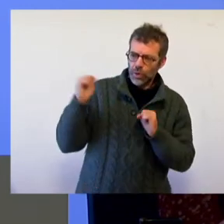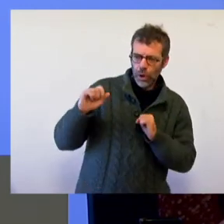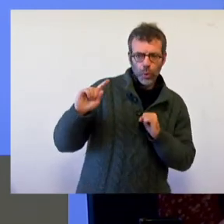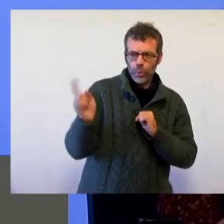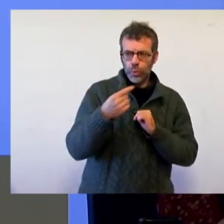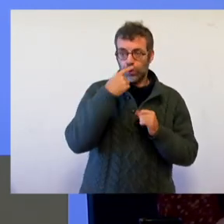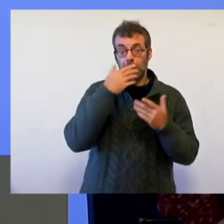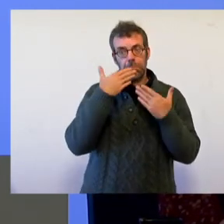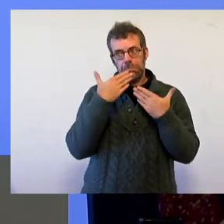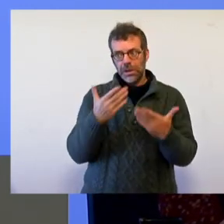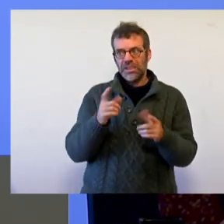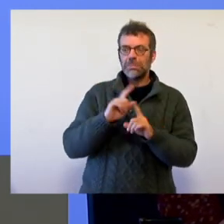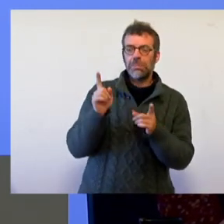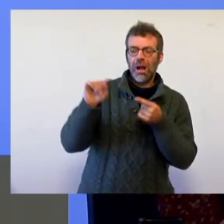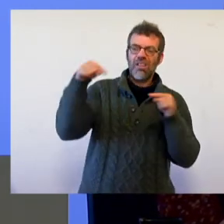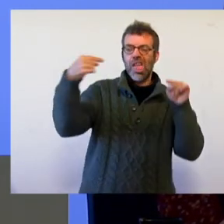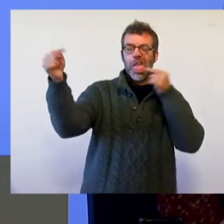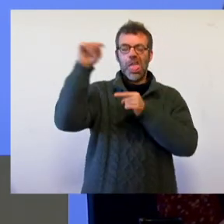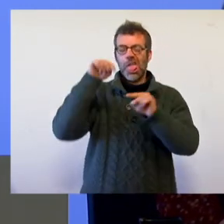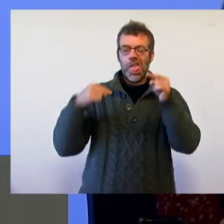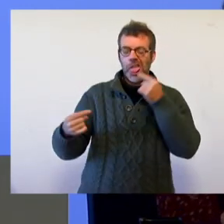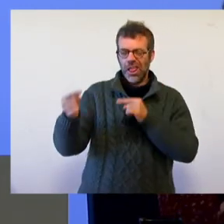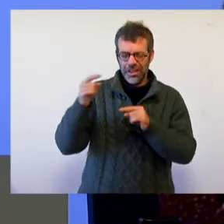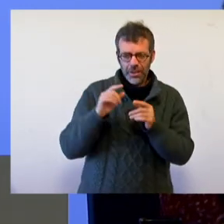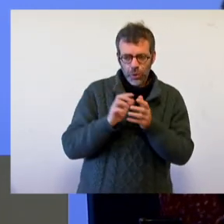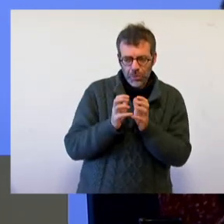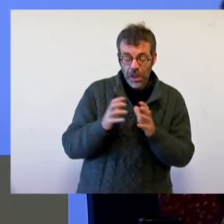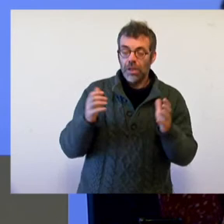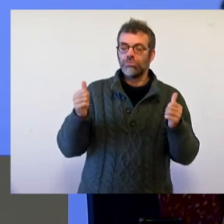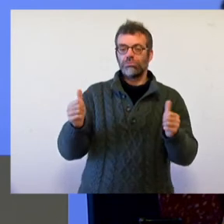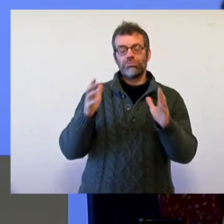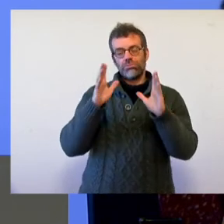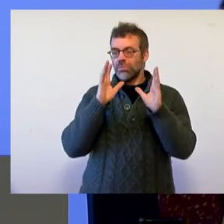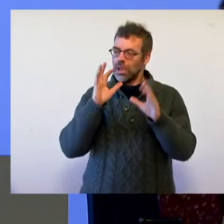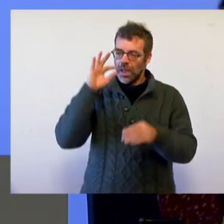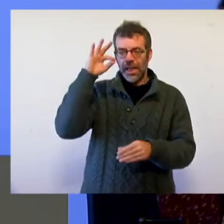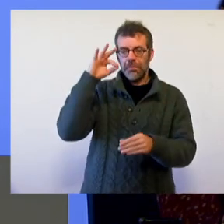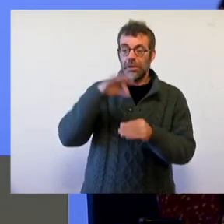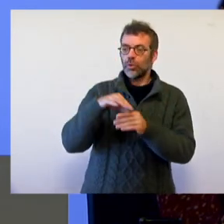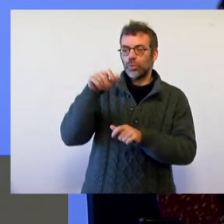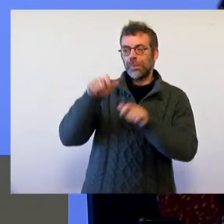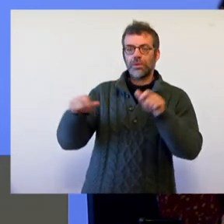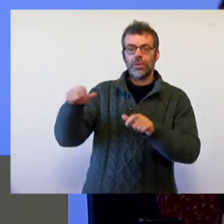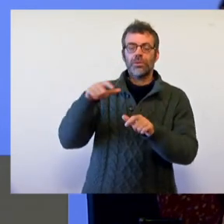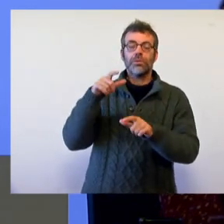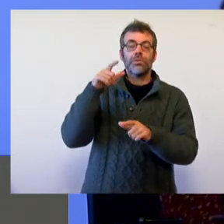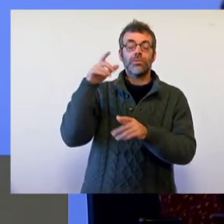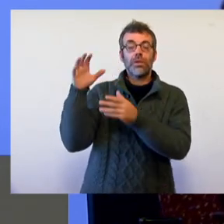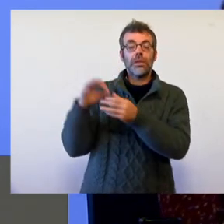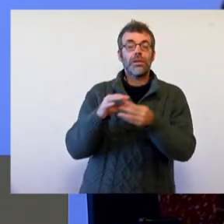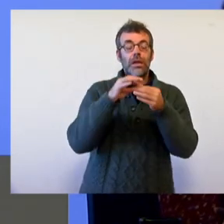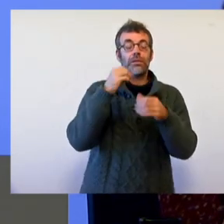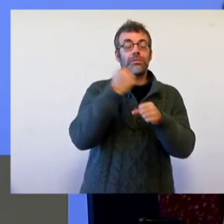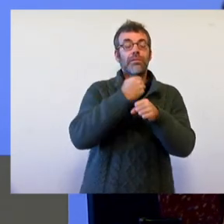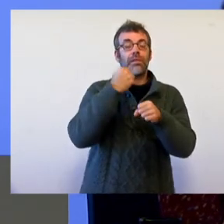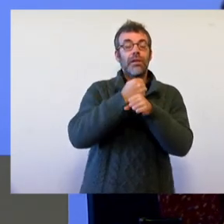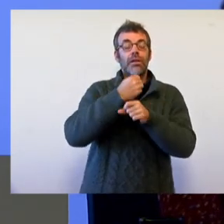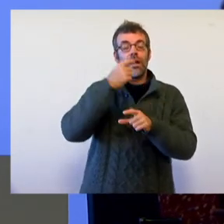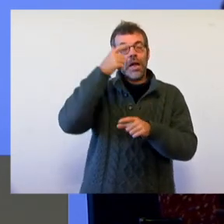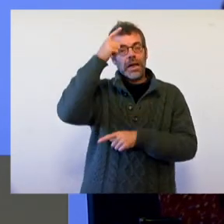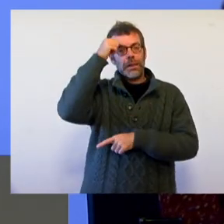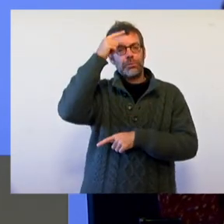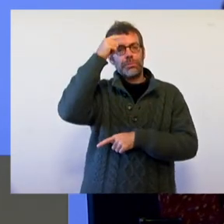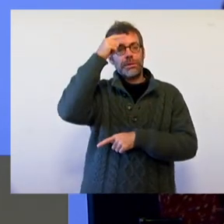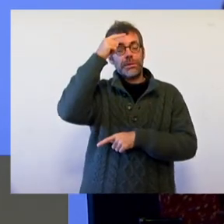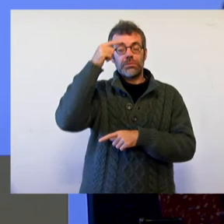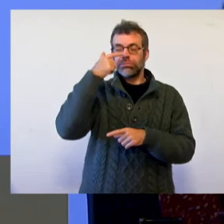position responsable de tout élu de la République. Vous le dire, nous faisons le choix d'être